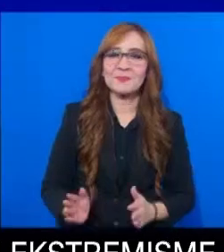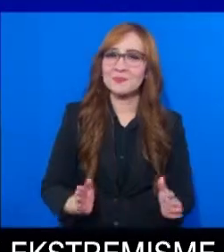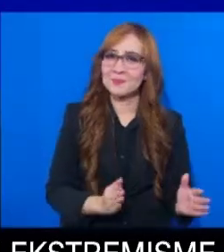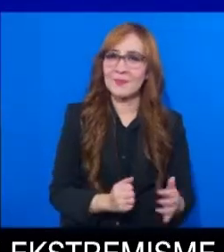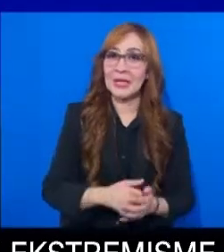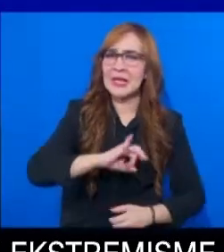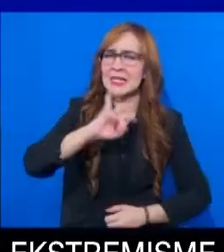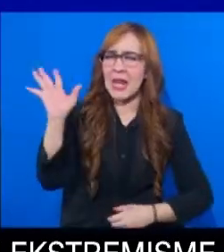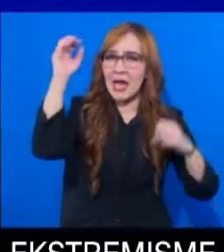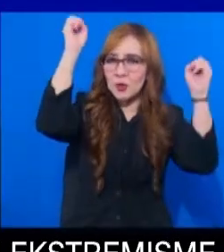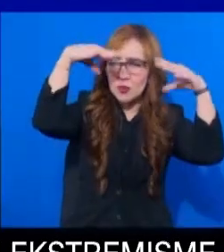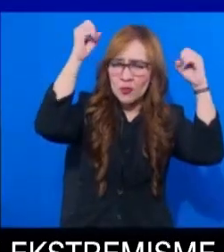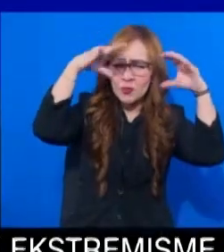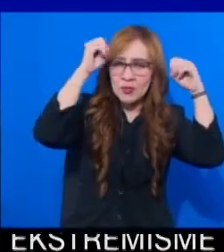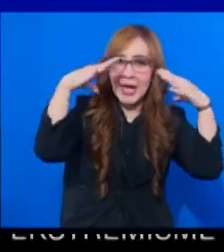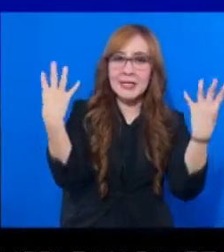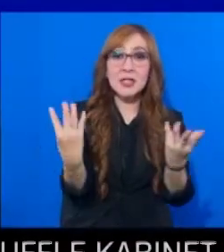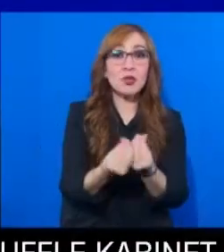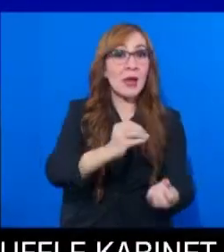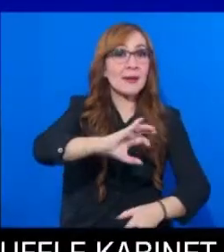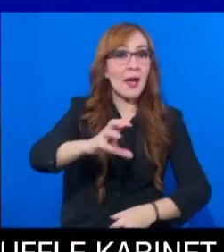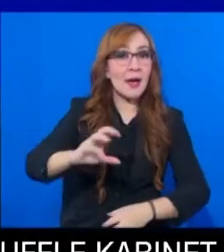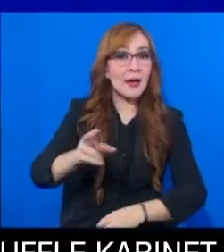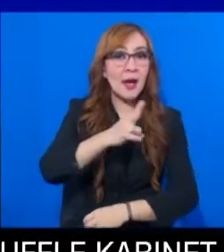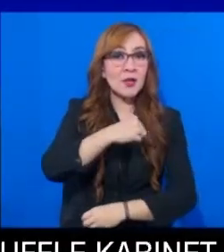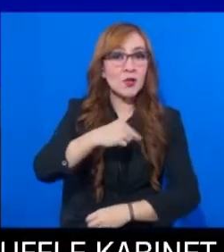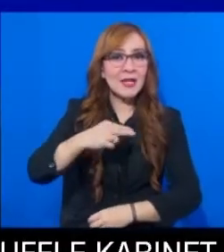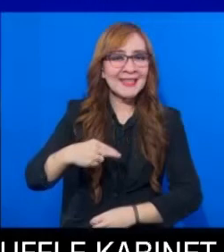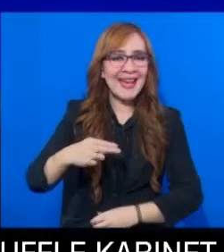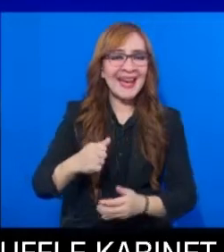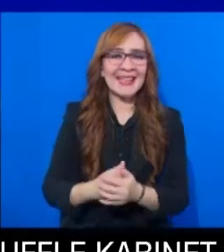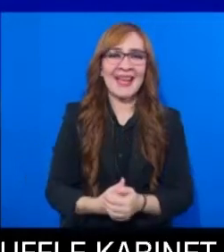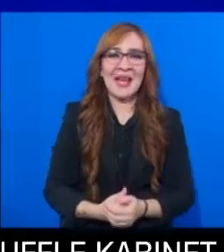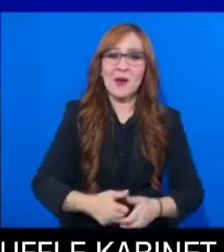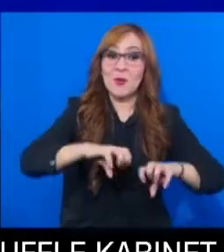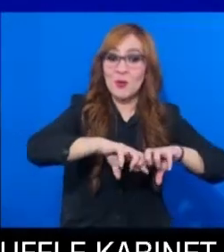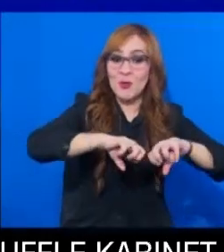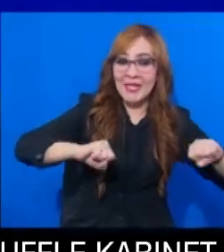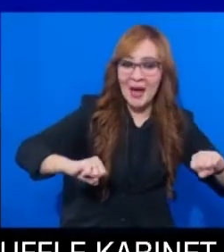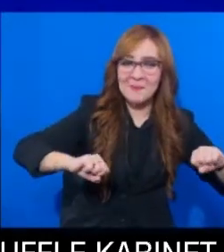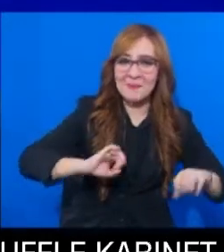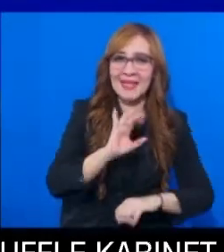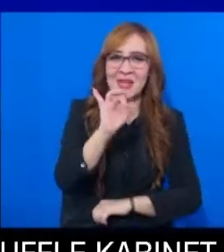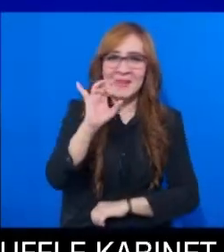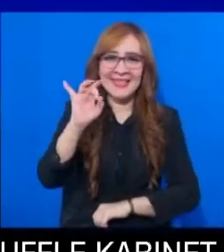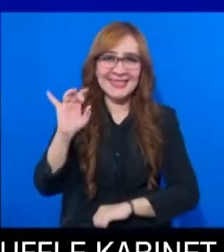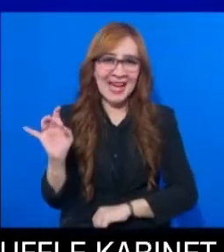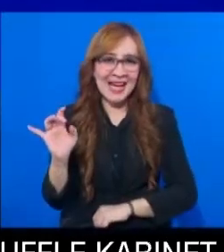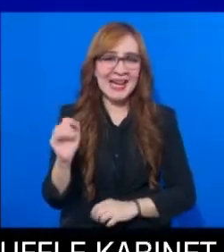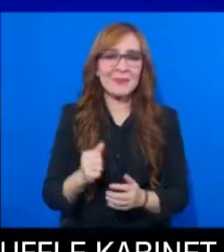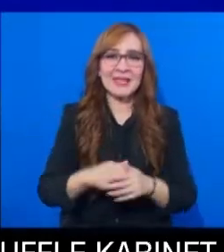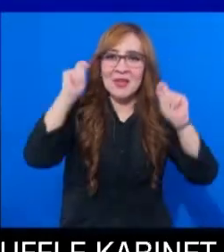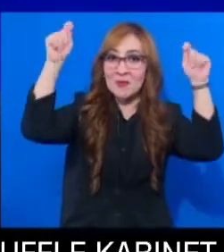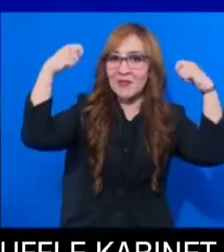Iya, selain musim hujan, di sejumlah wilayah tanah air ternyata juga sedang musim durian. Ada beragam macam jenis durian yang bisa ditemukan dalam